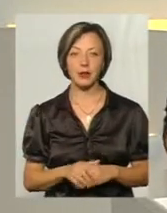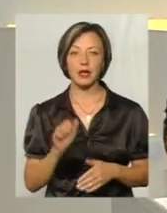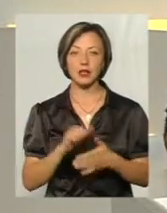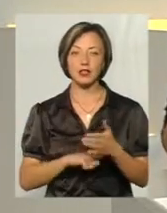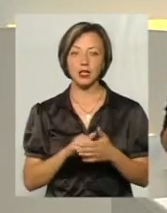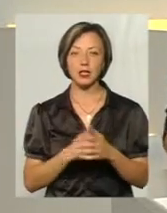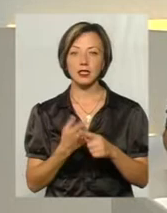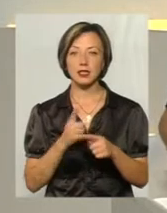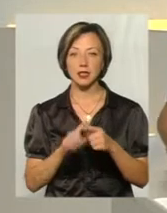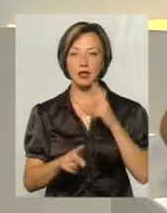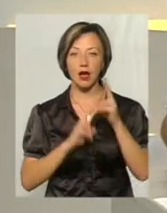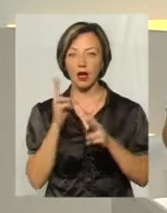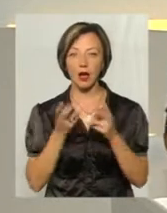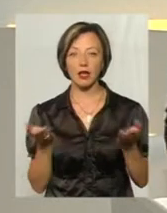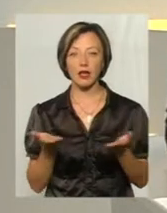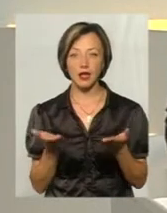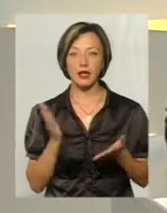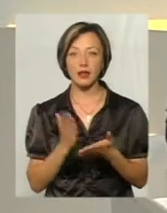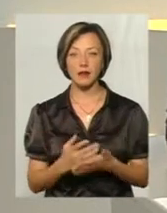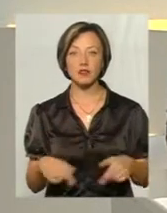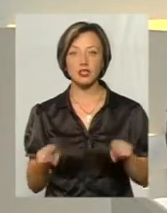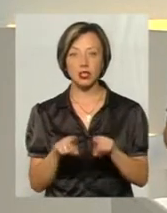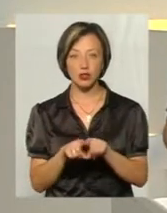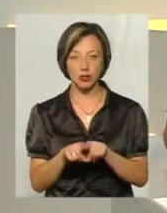ті нарікання, які є, все ж таки